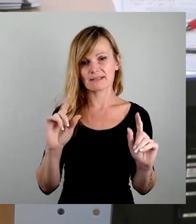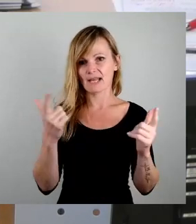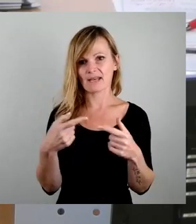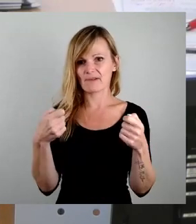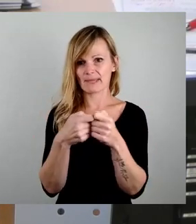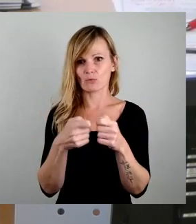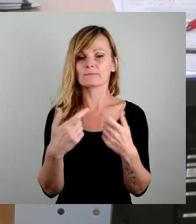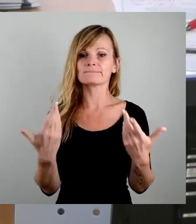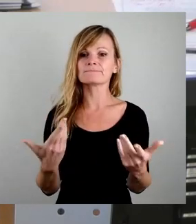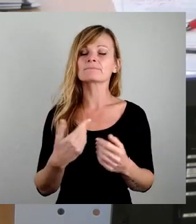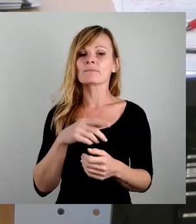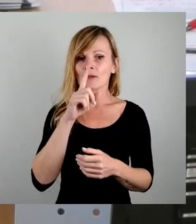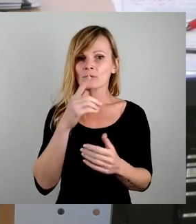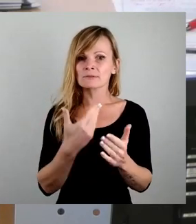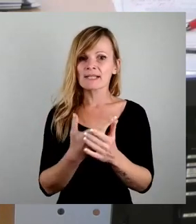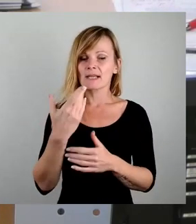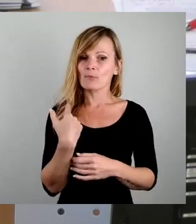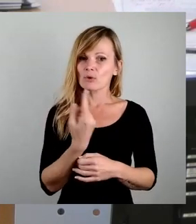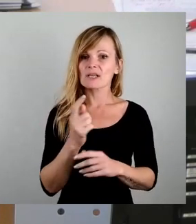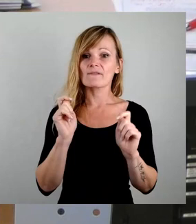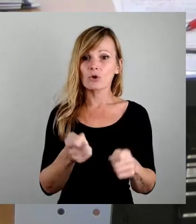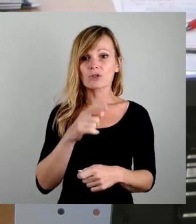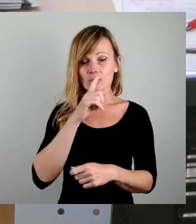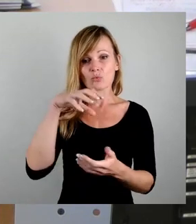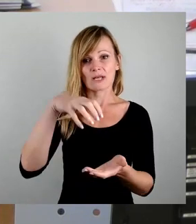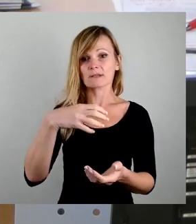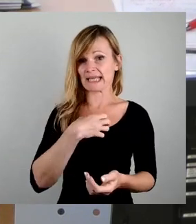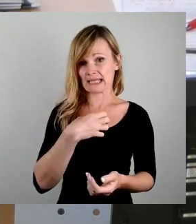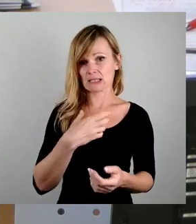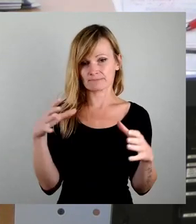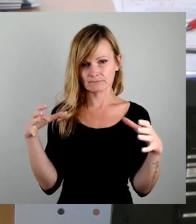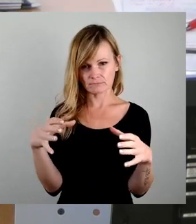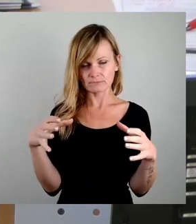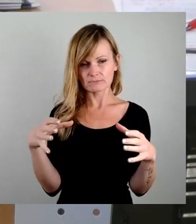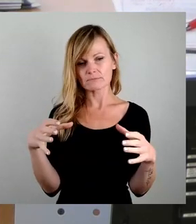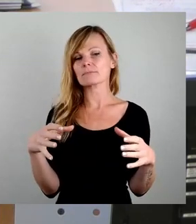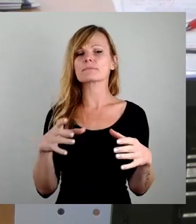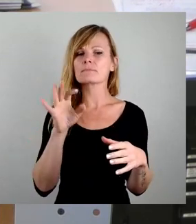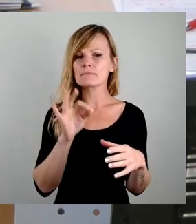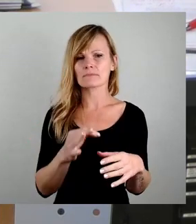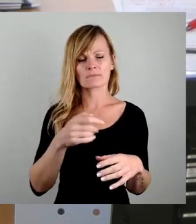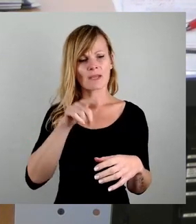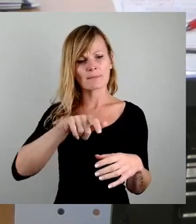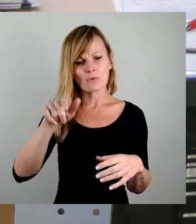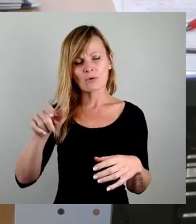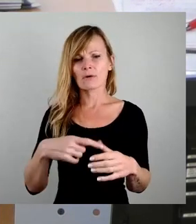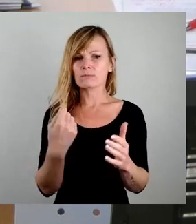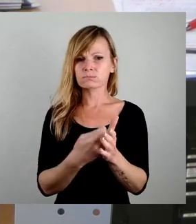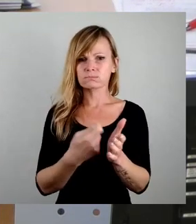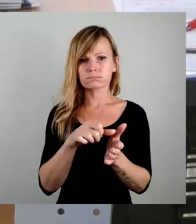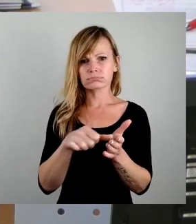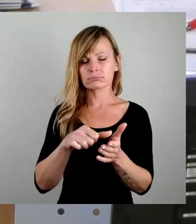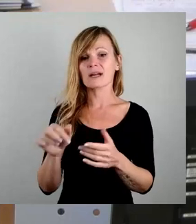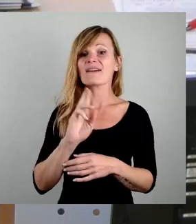sollten wir uns wirklich nur auf Dresden beziehen. Wir sind auch dagegen, dass alles immer teurer wird. Für den armen Bürger, der es bezahlen muss, ist meistens derjenige, der noch normal arbeiten